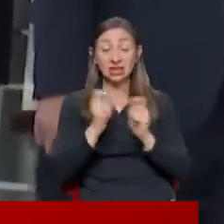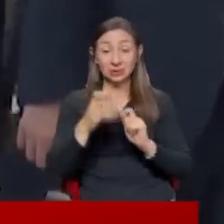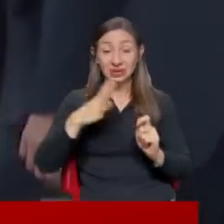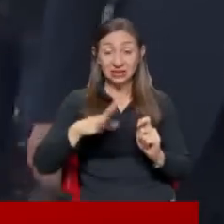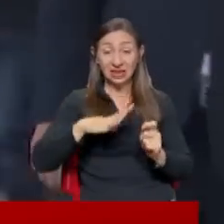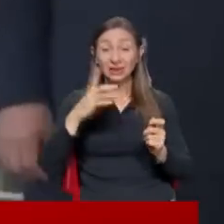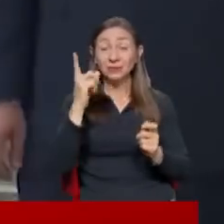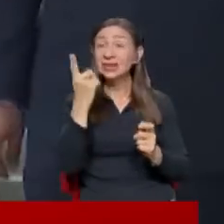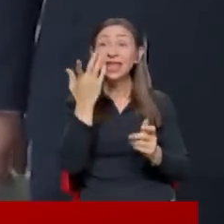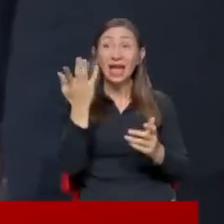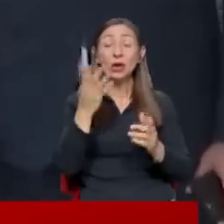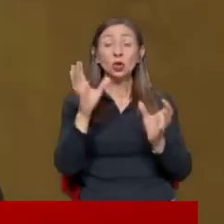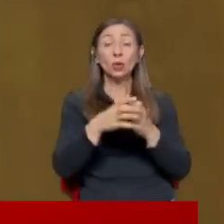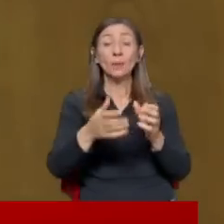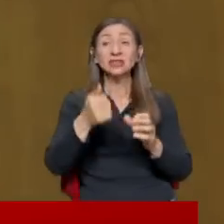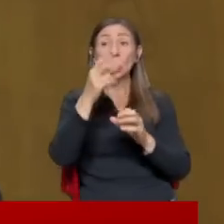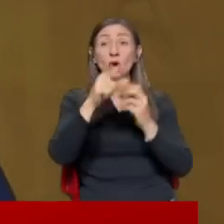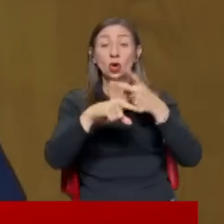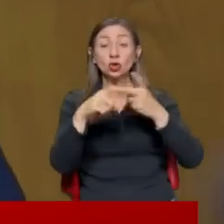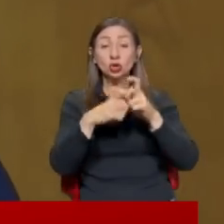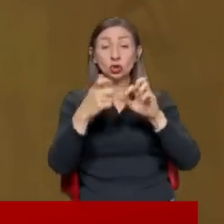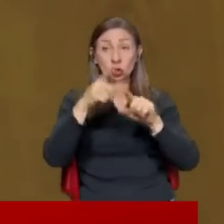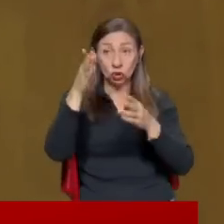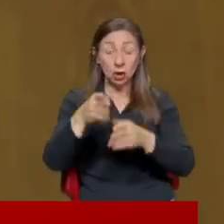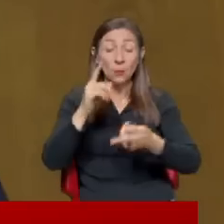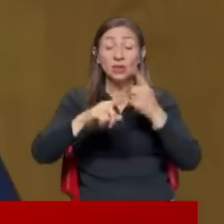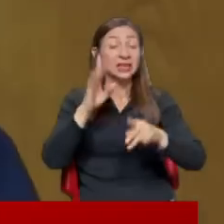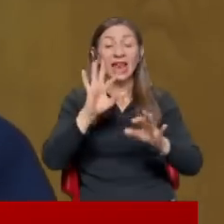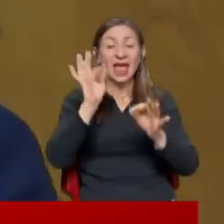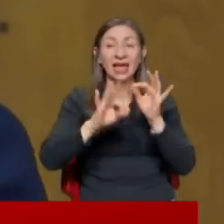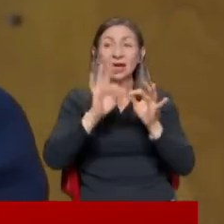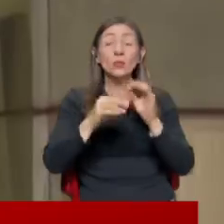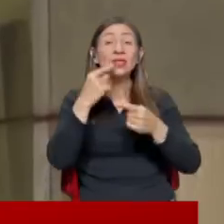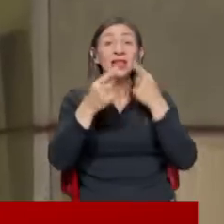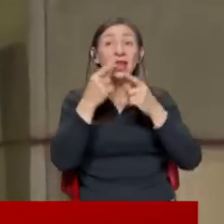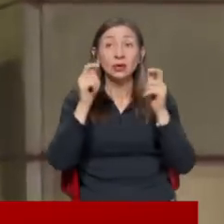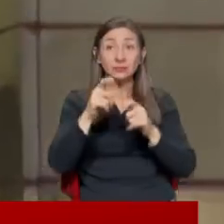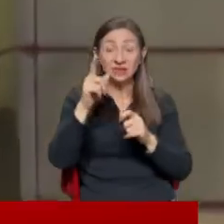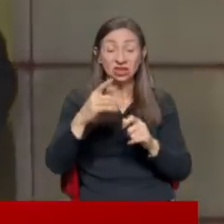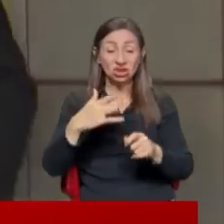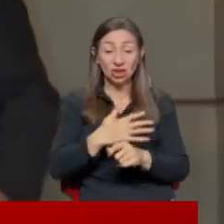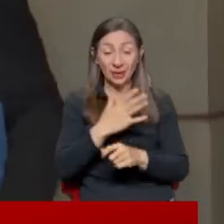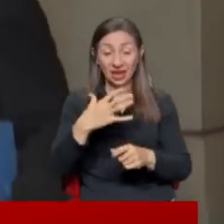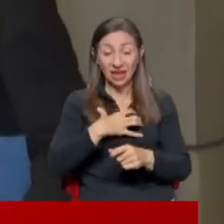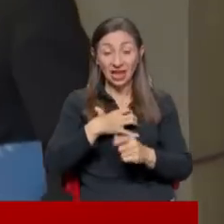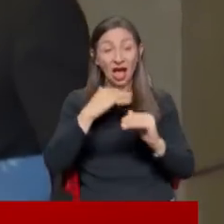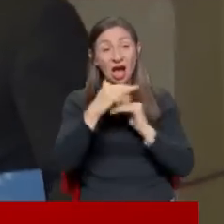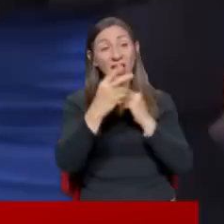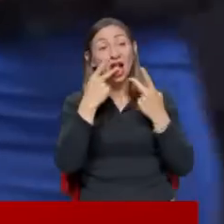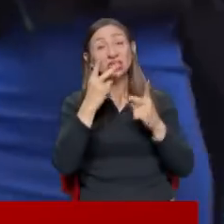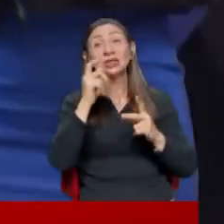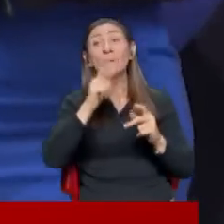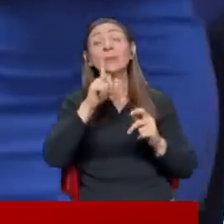isteyen isimlerden biri de Grup Başkanı Özgür Özel. Siyasetin değil, ekonominin diliyle konuştu Özel. CHP kendini halka arz